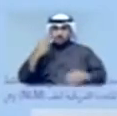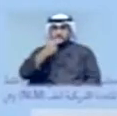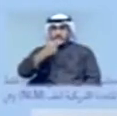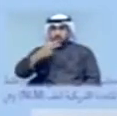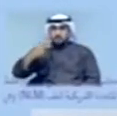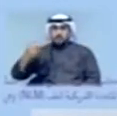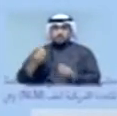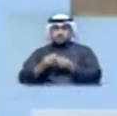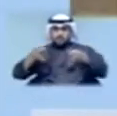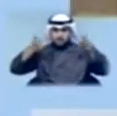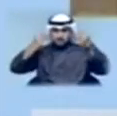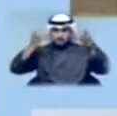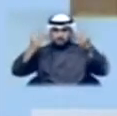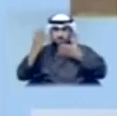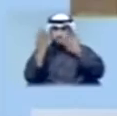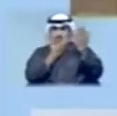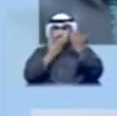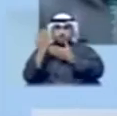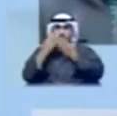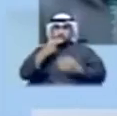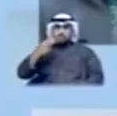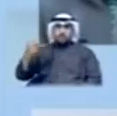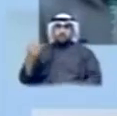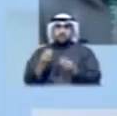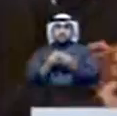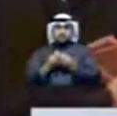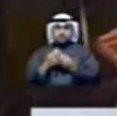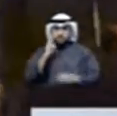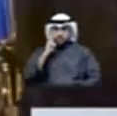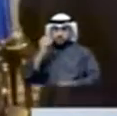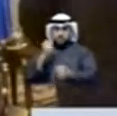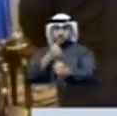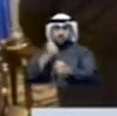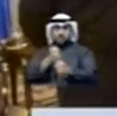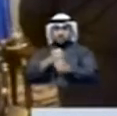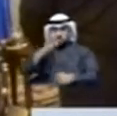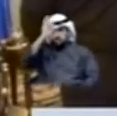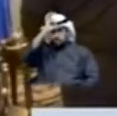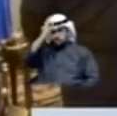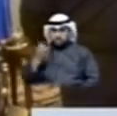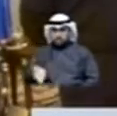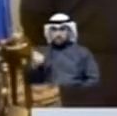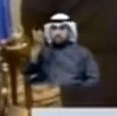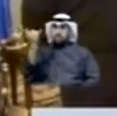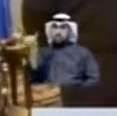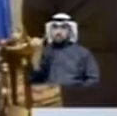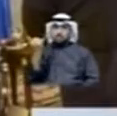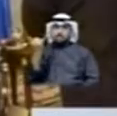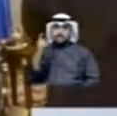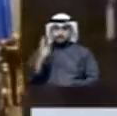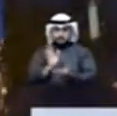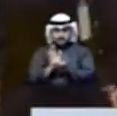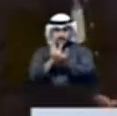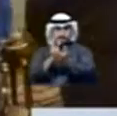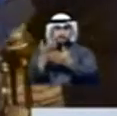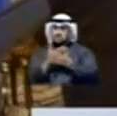التي حققوها وكان لها الأثر البالغ في الارتقاء بالأداء الشرطي. ويأتي هذا التكريم تأكيداً من